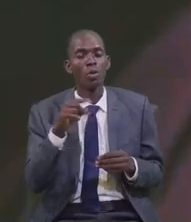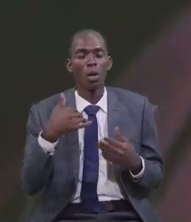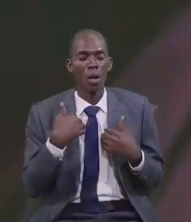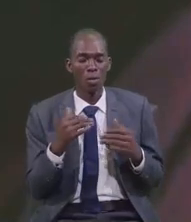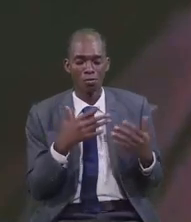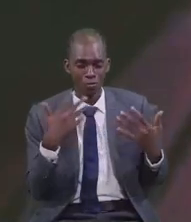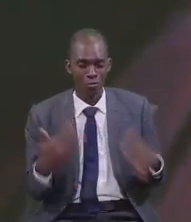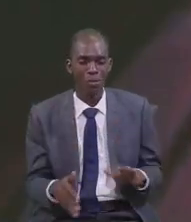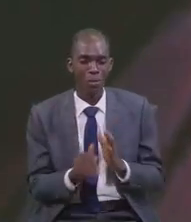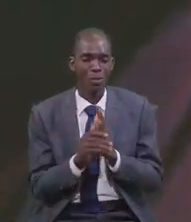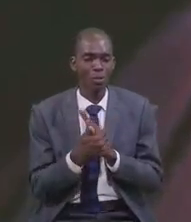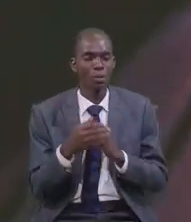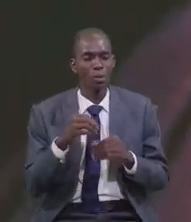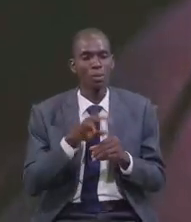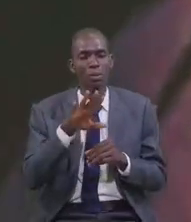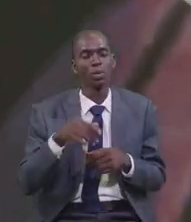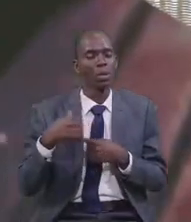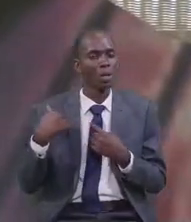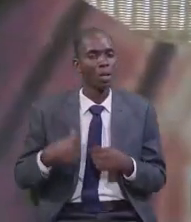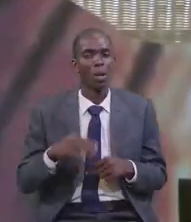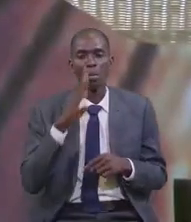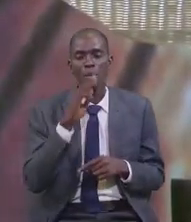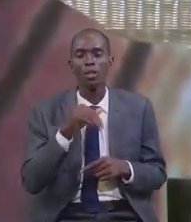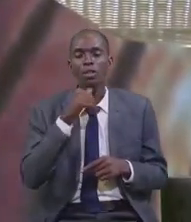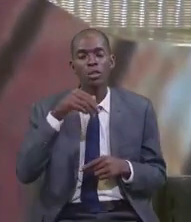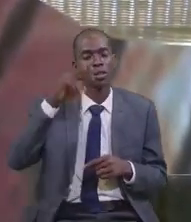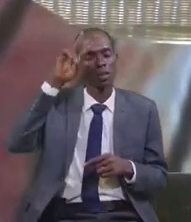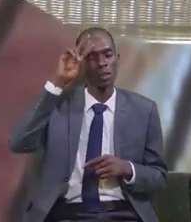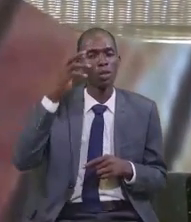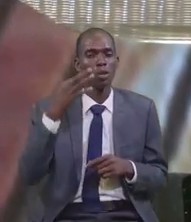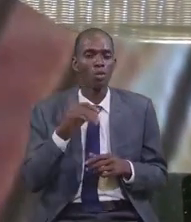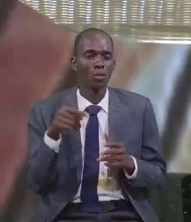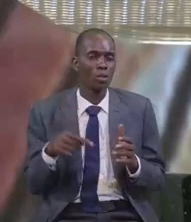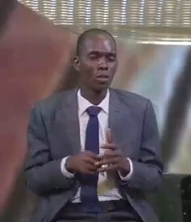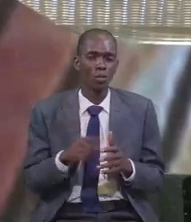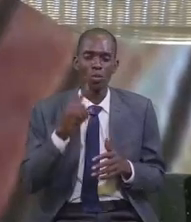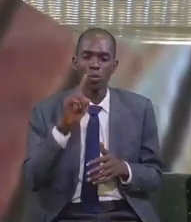cœur. Mais il est une chose, bien-aimée, que vous ne devez pas ignorer.